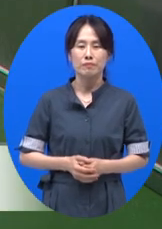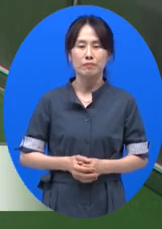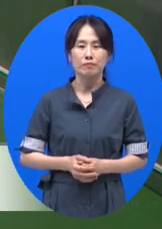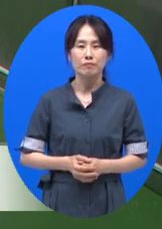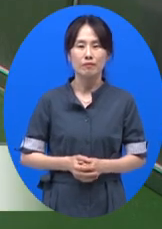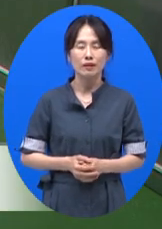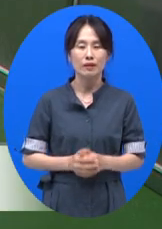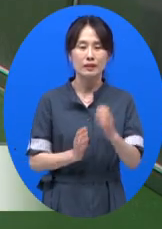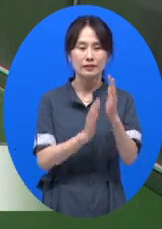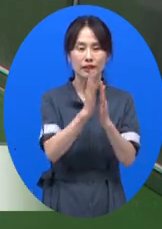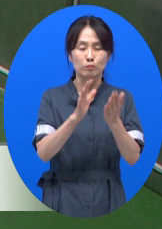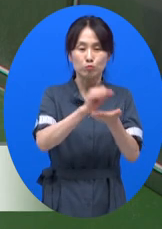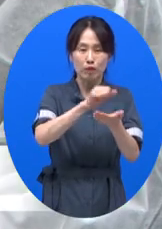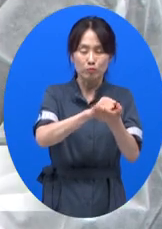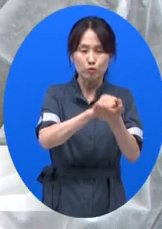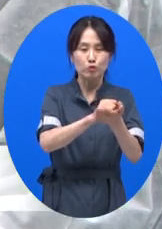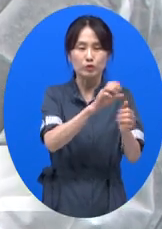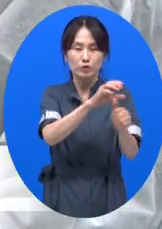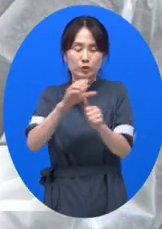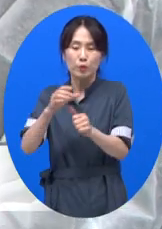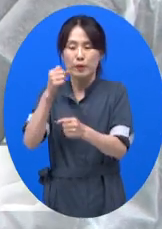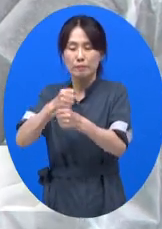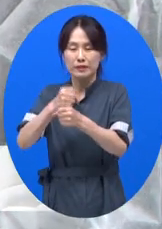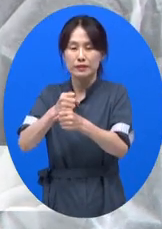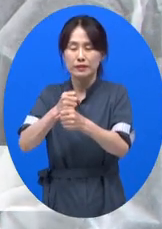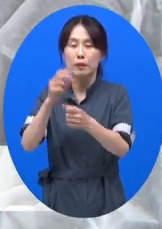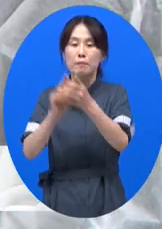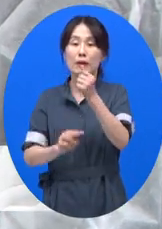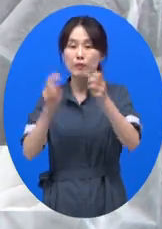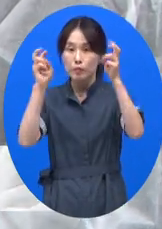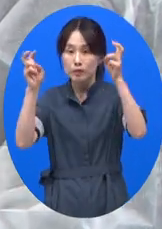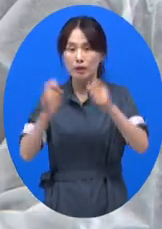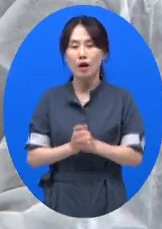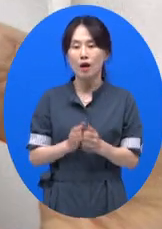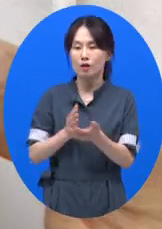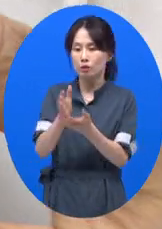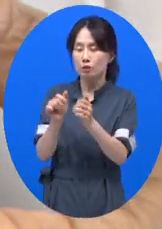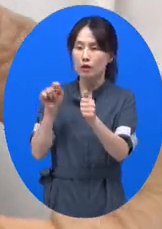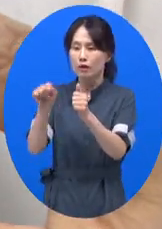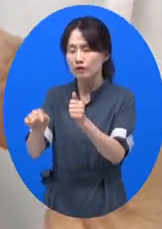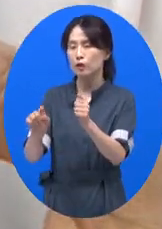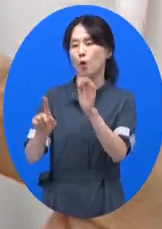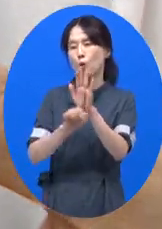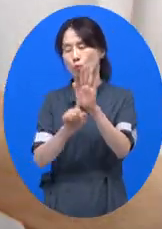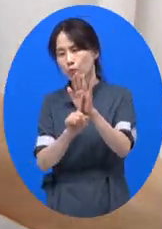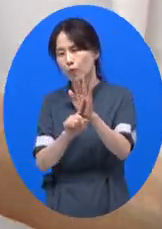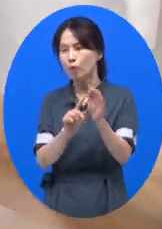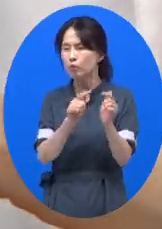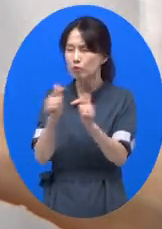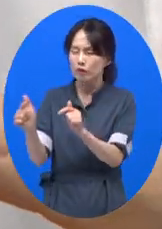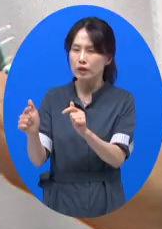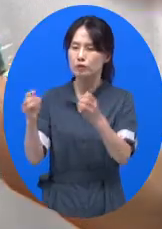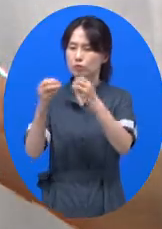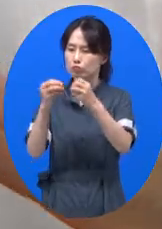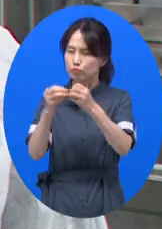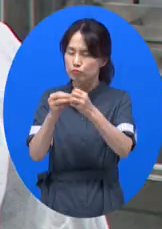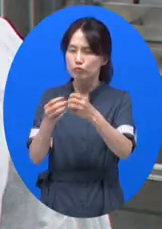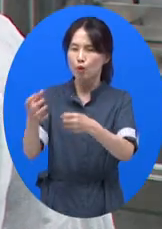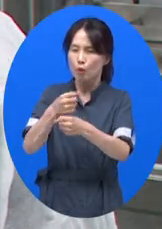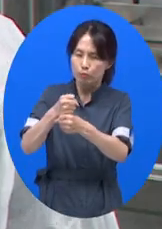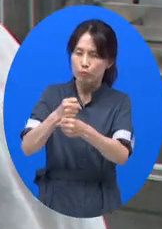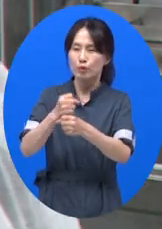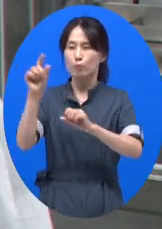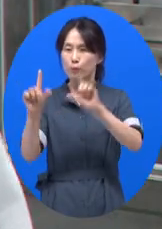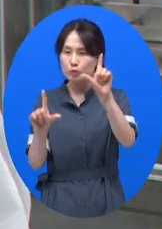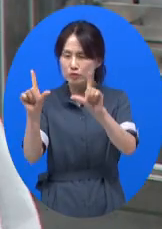나물류 농산물을 가공해 판매하는 업체 전문가 가 투입 때 홍보 타 계층 설정부터 홍보문구 상품 패키지 디자인까지